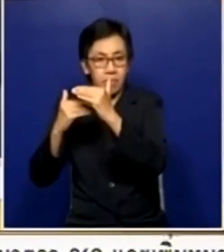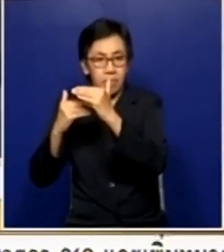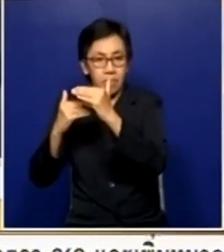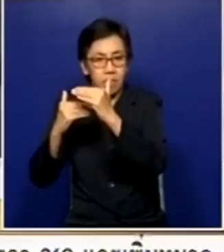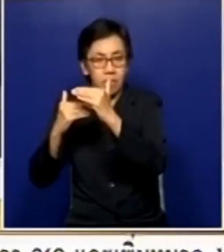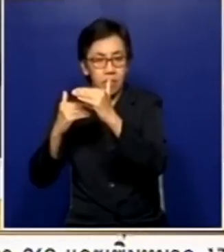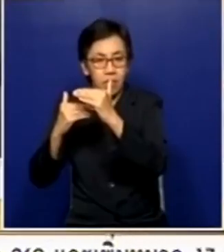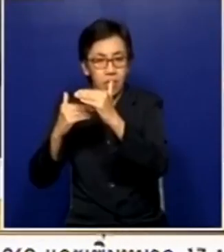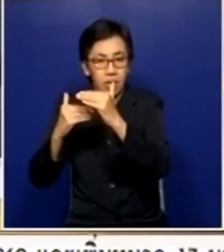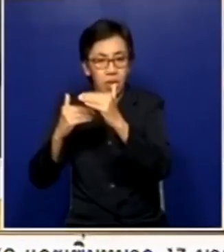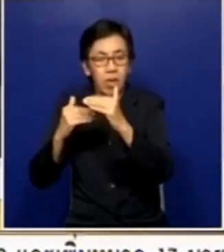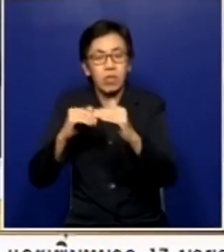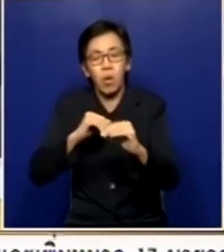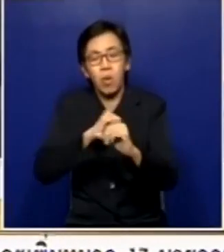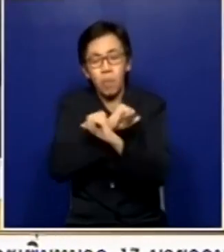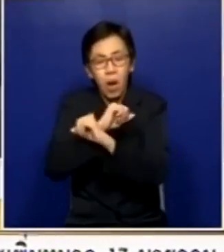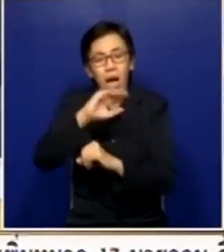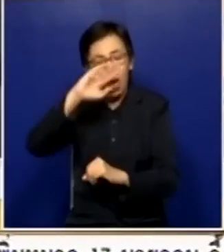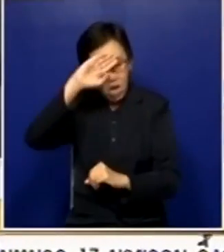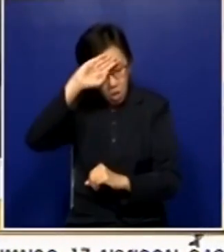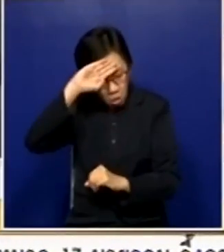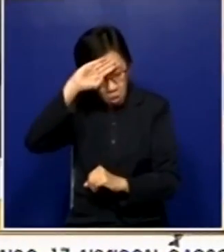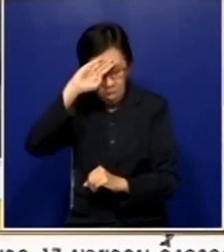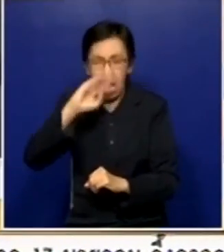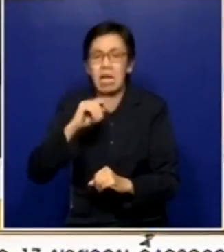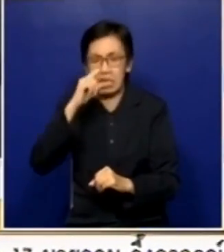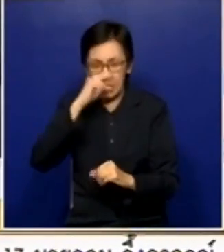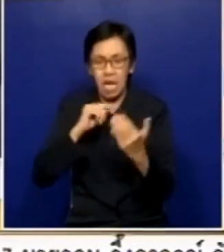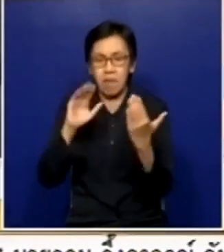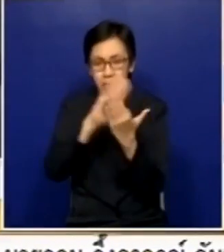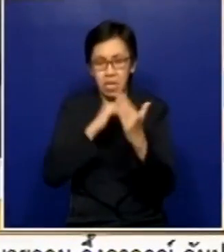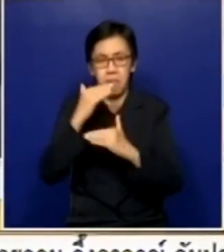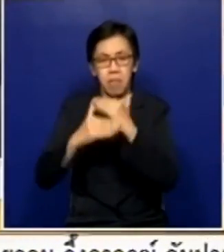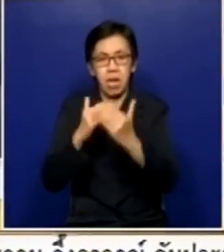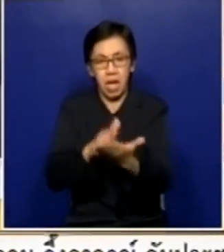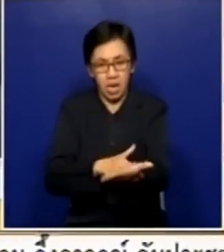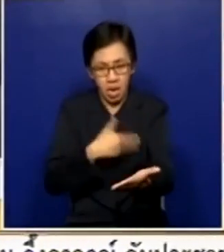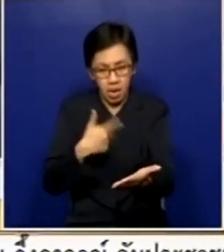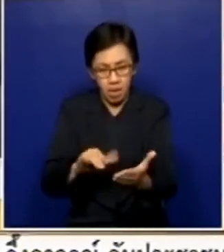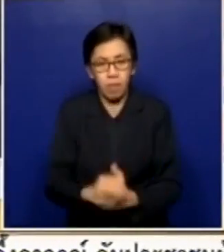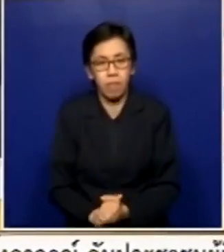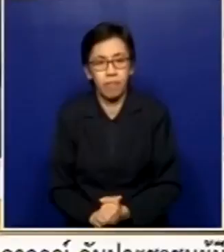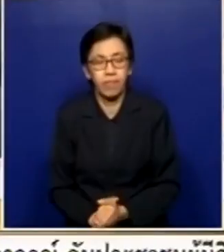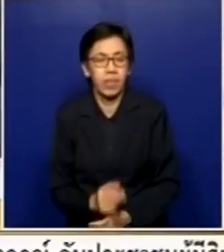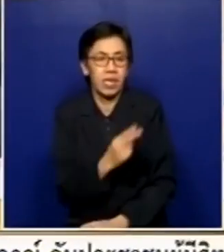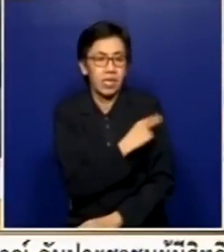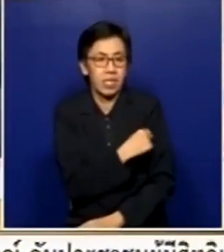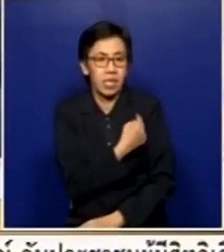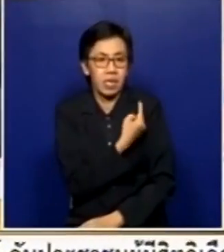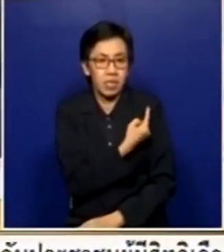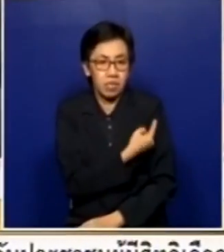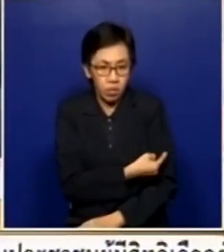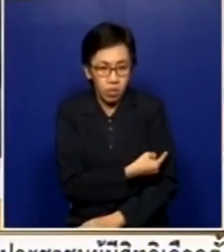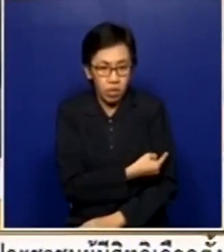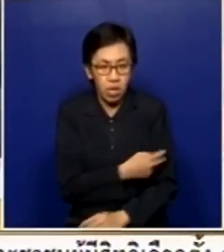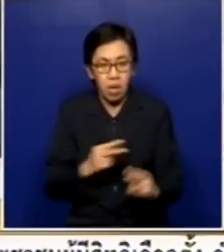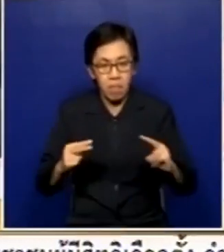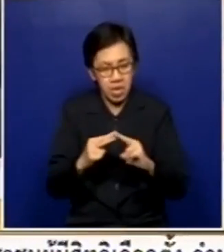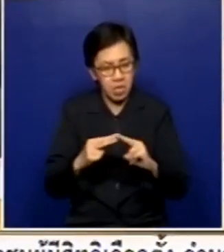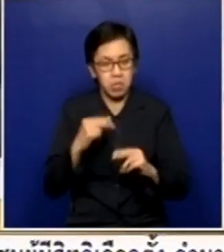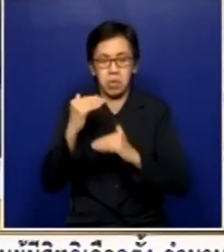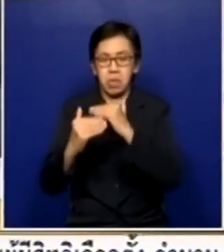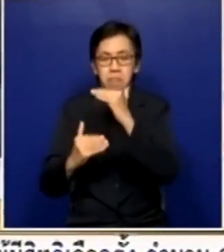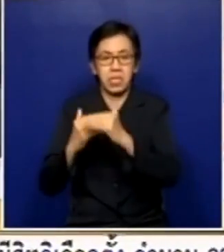การป้องกันโรคมานานแล้วแต่ตวงษาผู้แต่งอ่ะโดนแนวหน้า